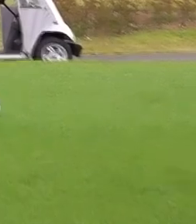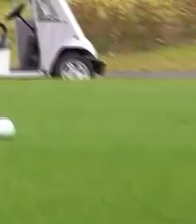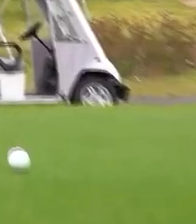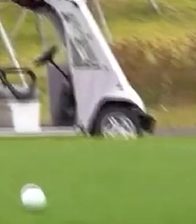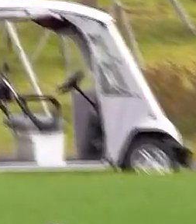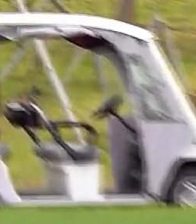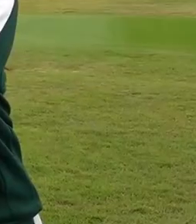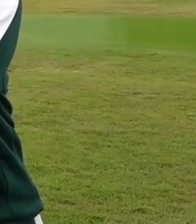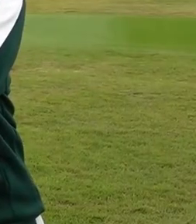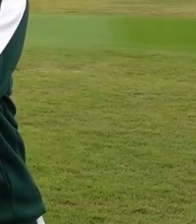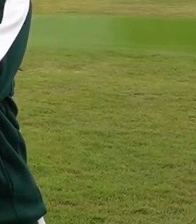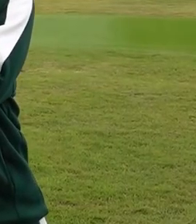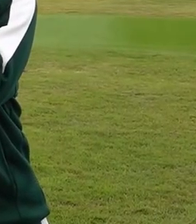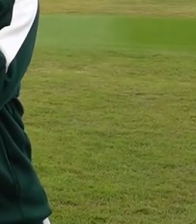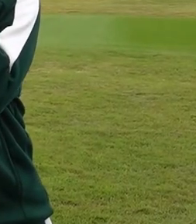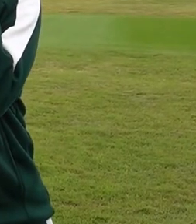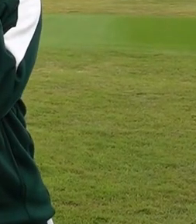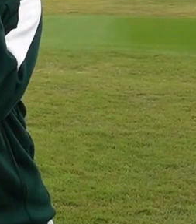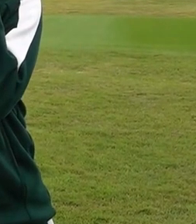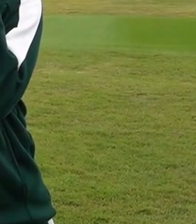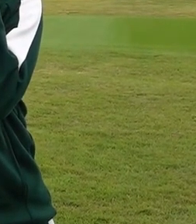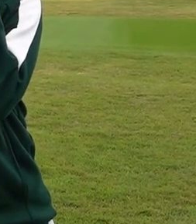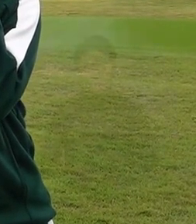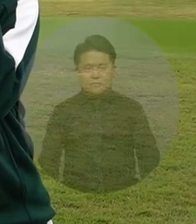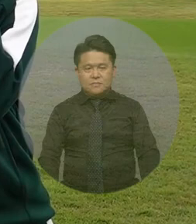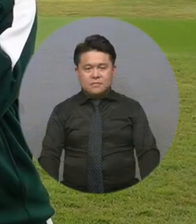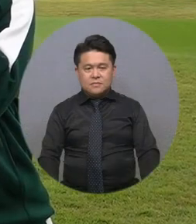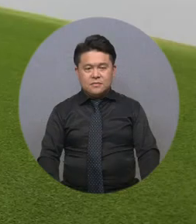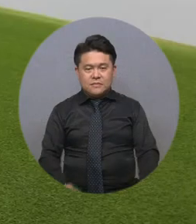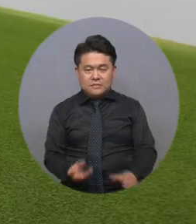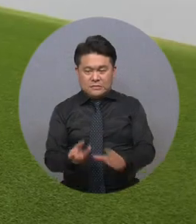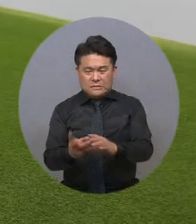아, 미치겠네. 해가 날아갔는데?